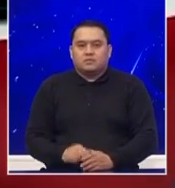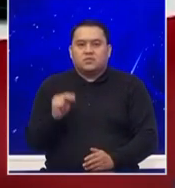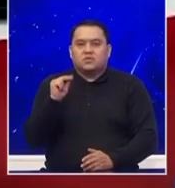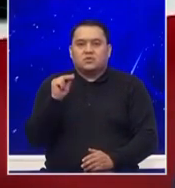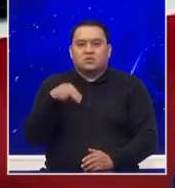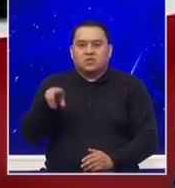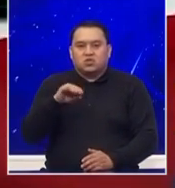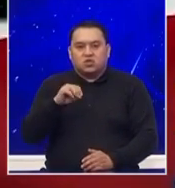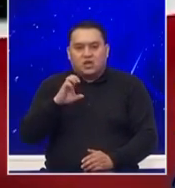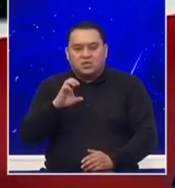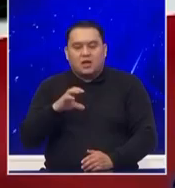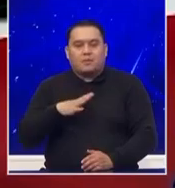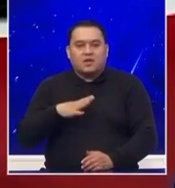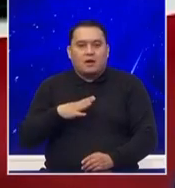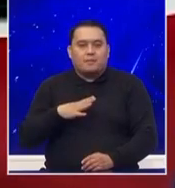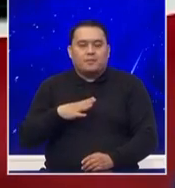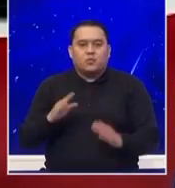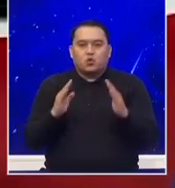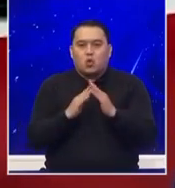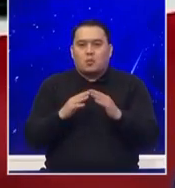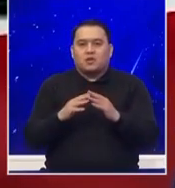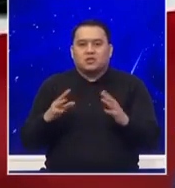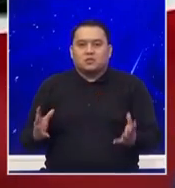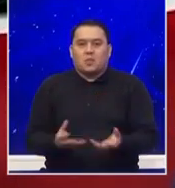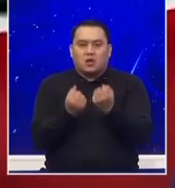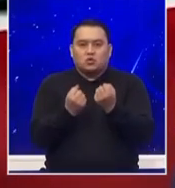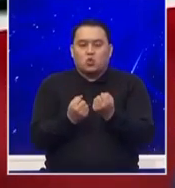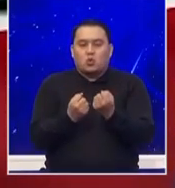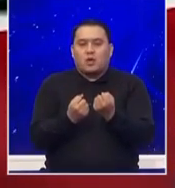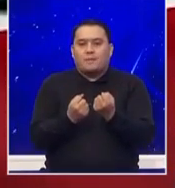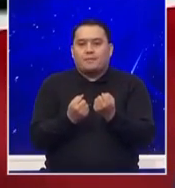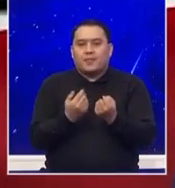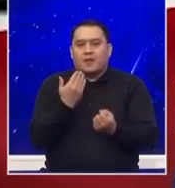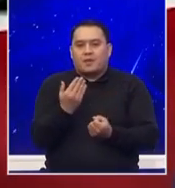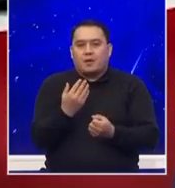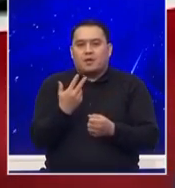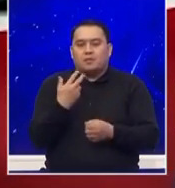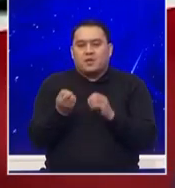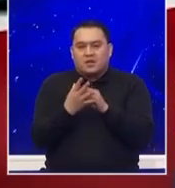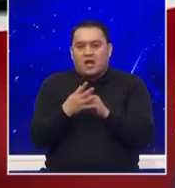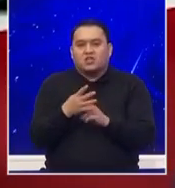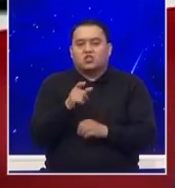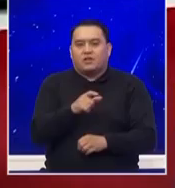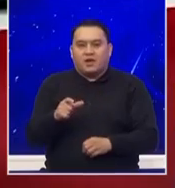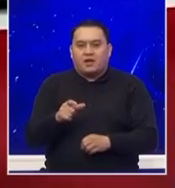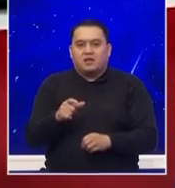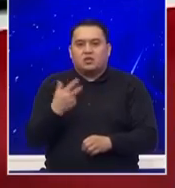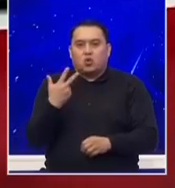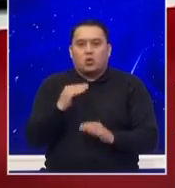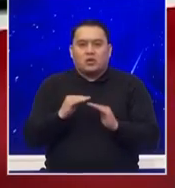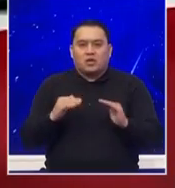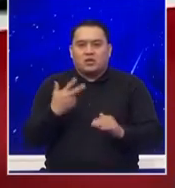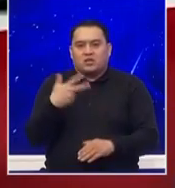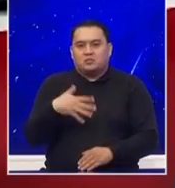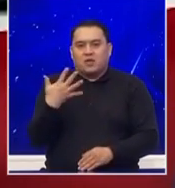подъезда жилого дома было эвакуировано 15 человек, из них трое детей. Также самостоятельно эвакуировались